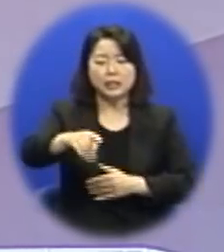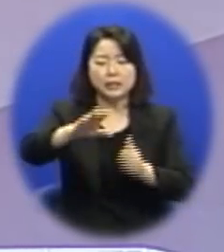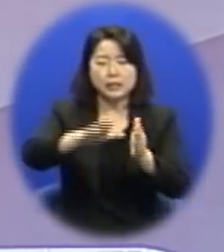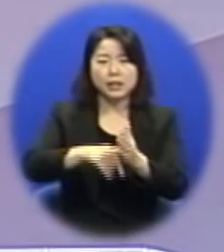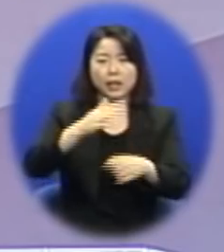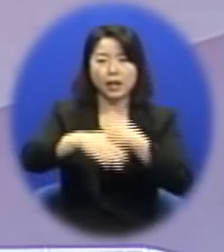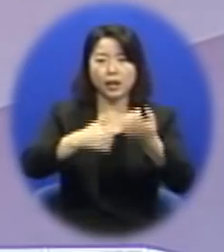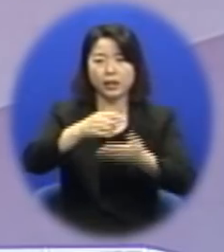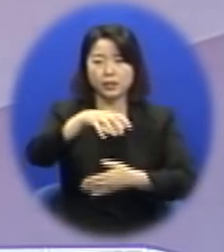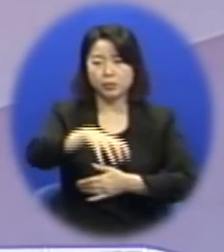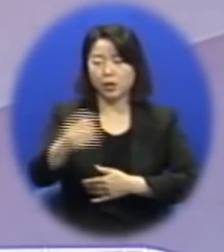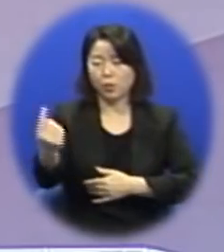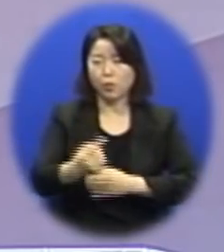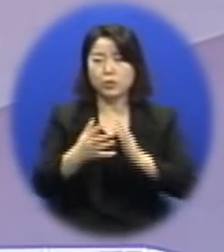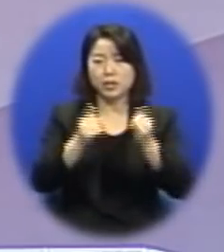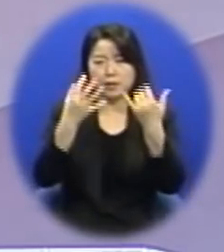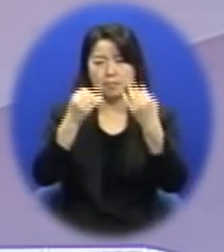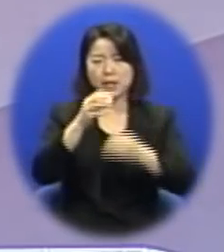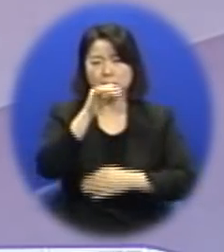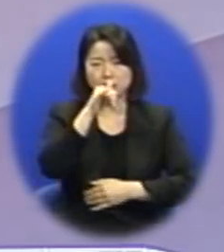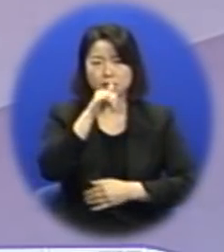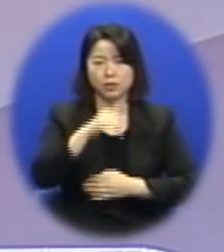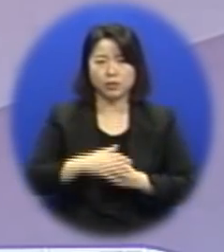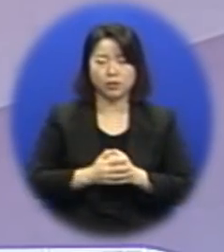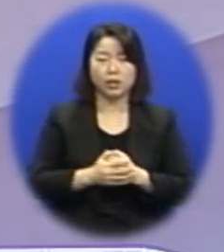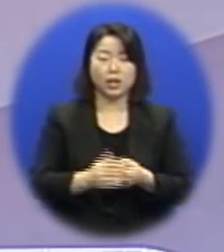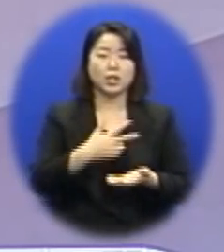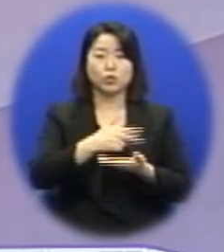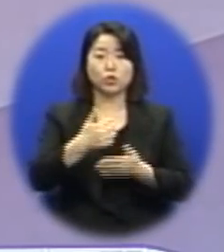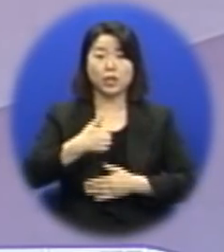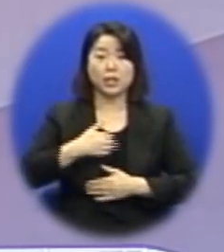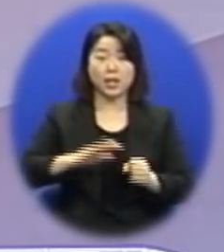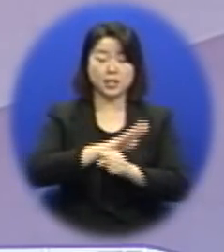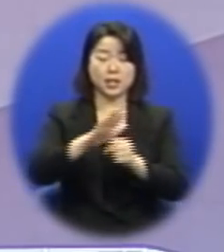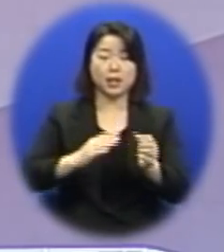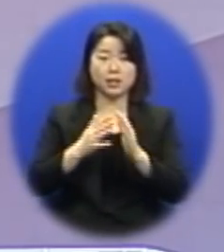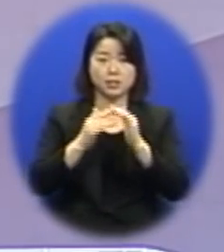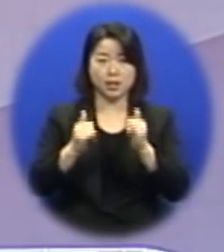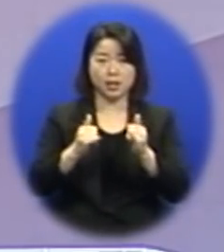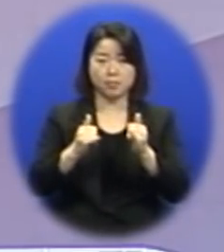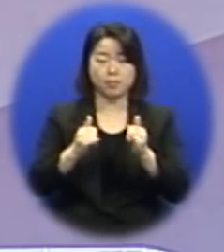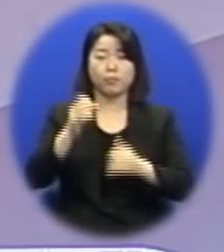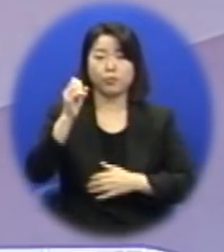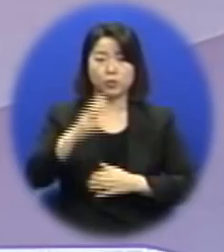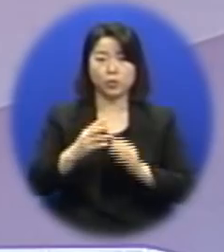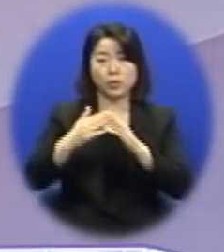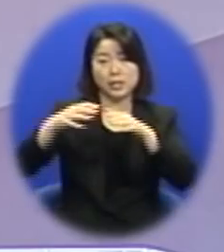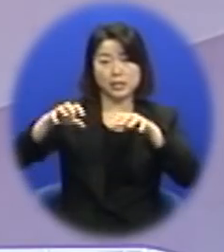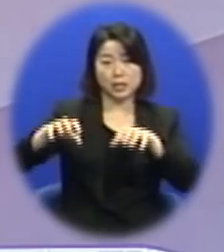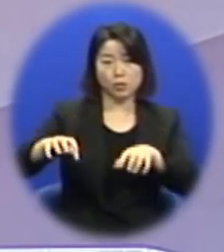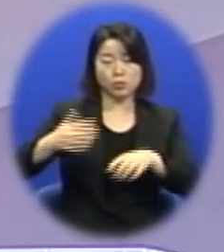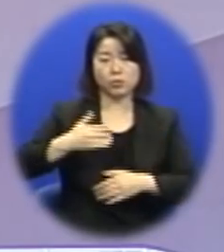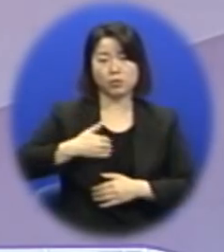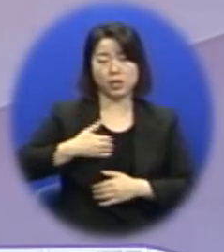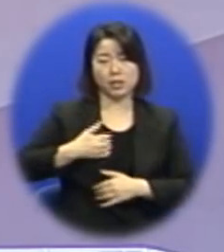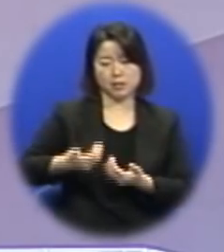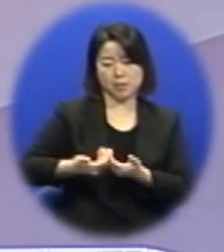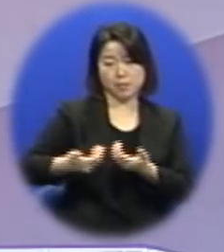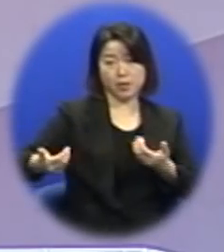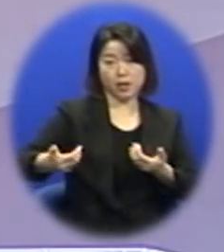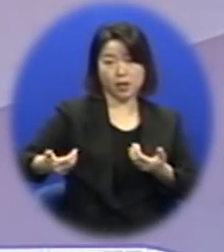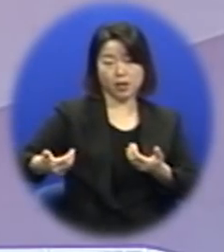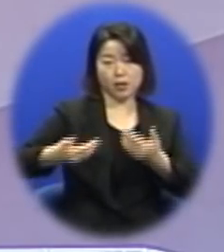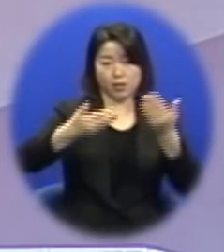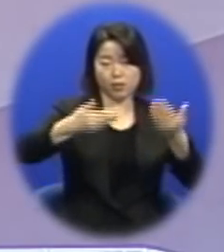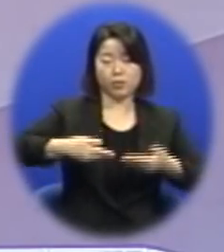있습니다 18절 말씀에 보면 주님께서 내 사랑하는 사람들과 이웃을 내게서 떼어